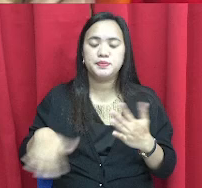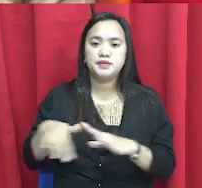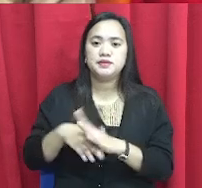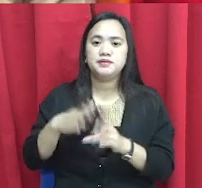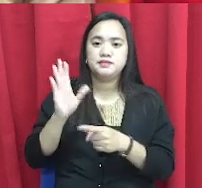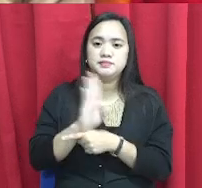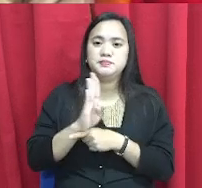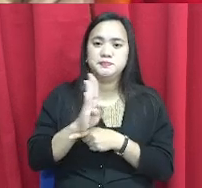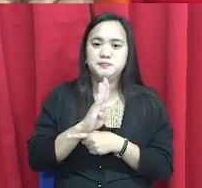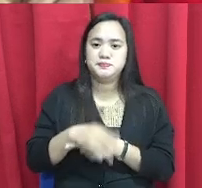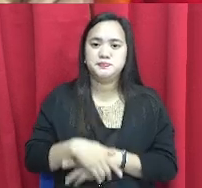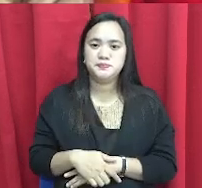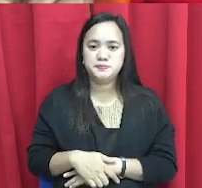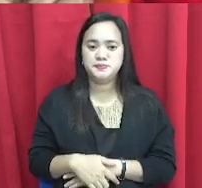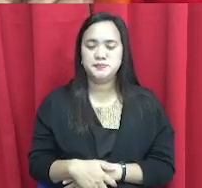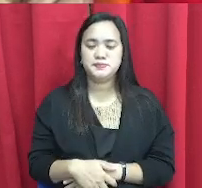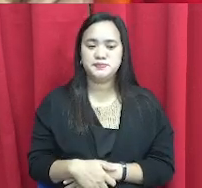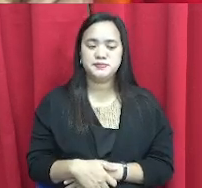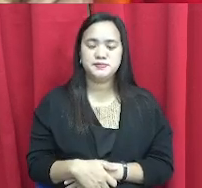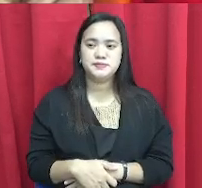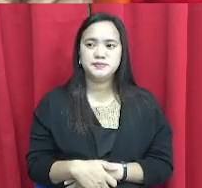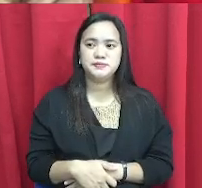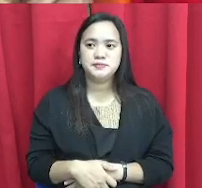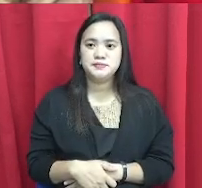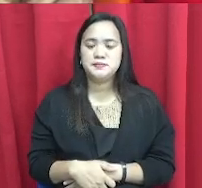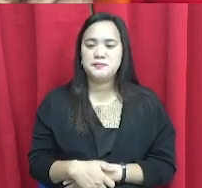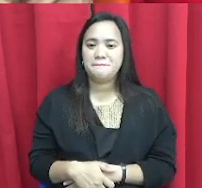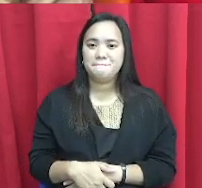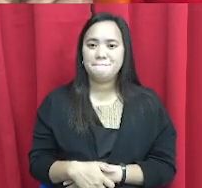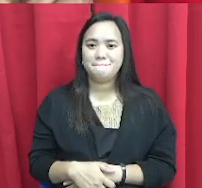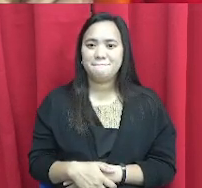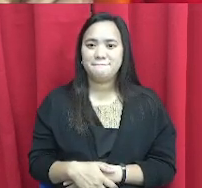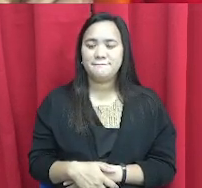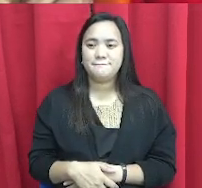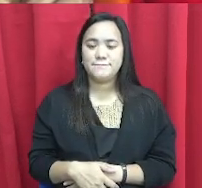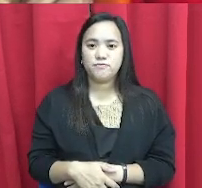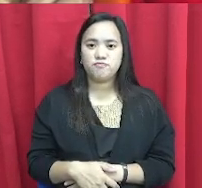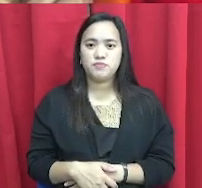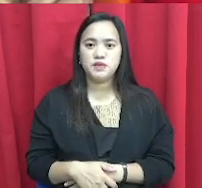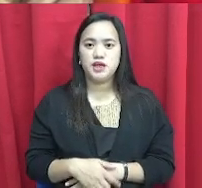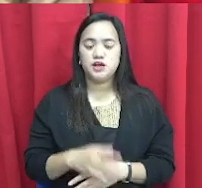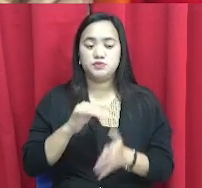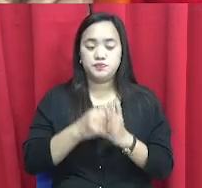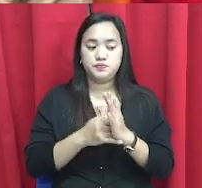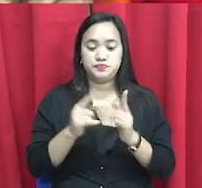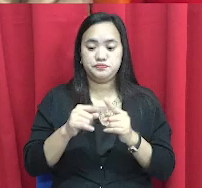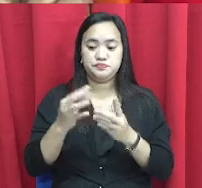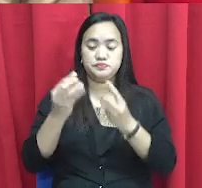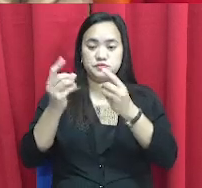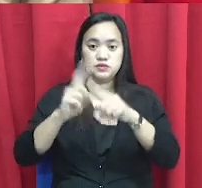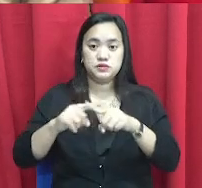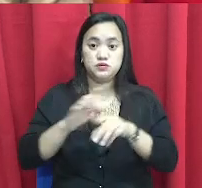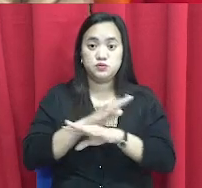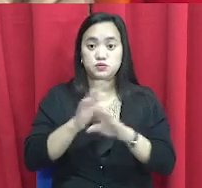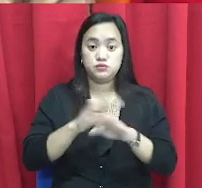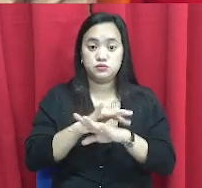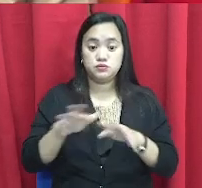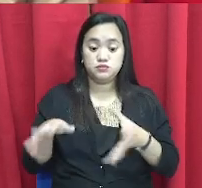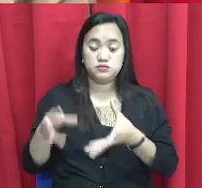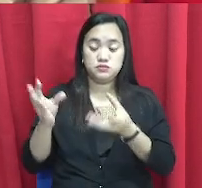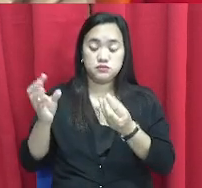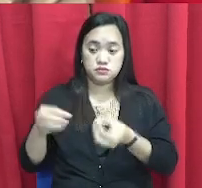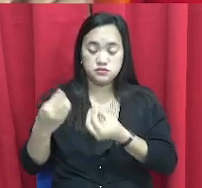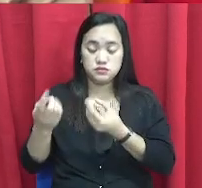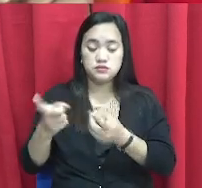mo yung plano sana o nais ng Diyos na mangyari sa iyong anak ni-reject mo sinantabi mo hindi mo pinulutan pinigilan mo pa ang anak mo